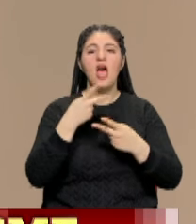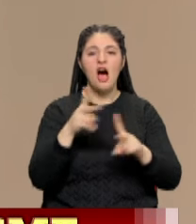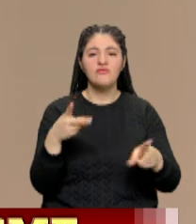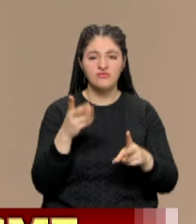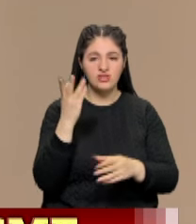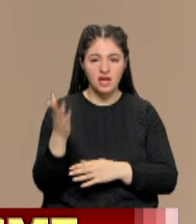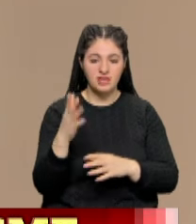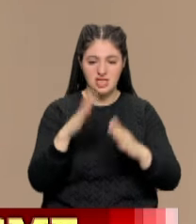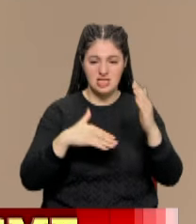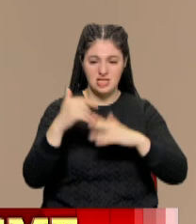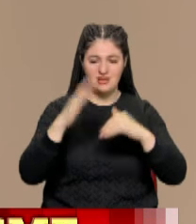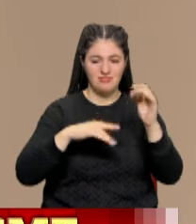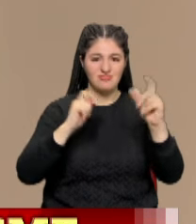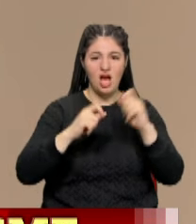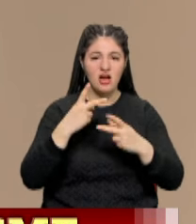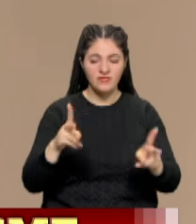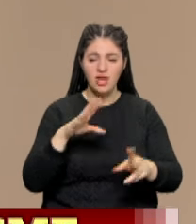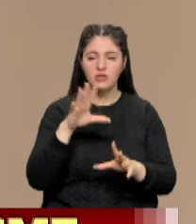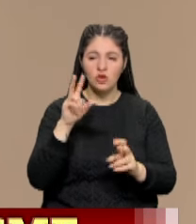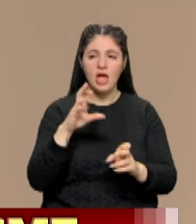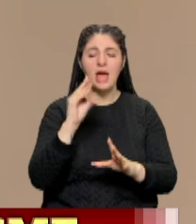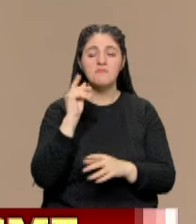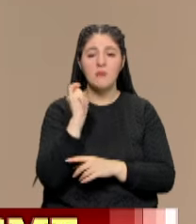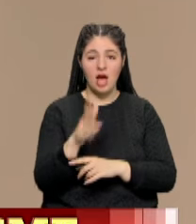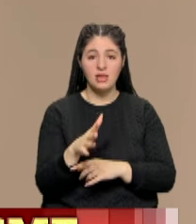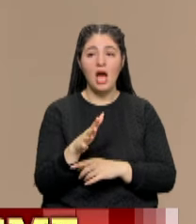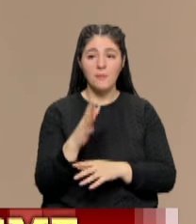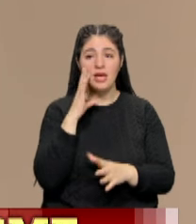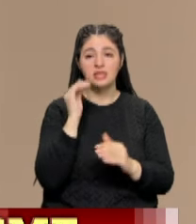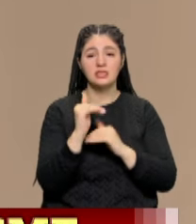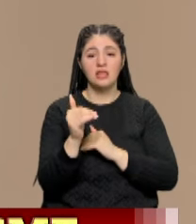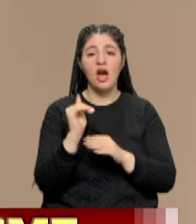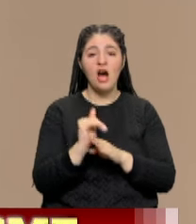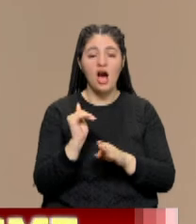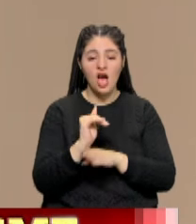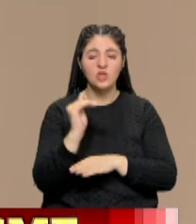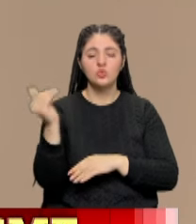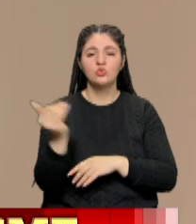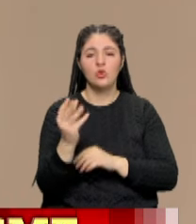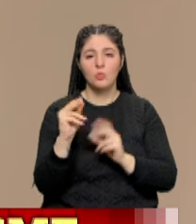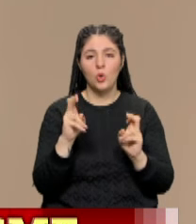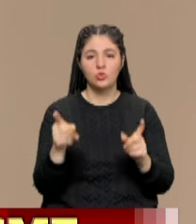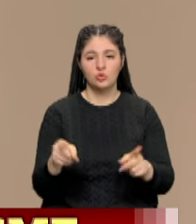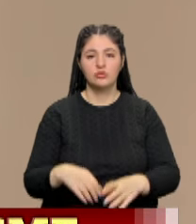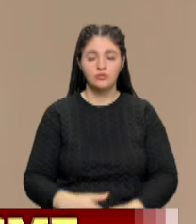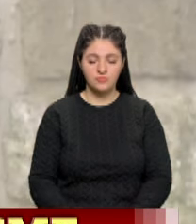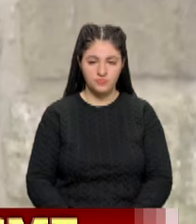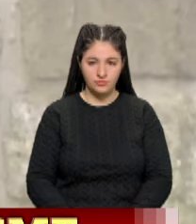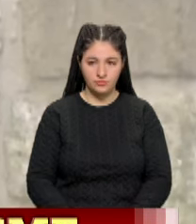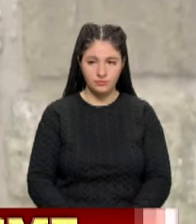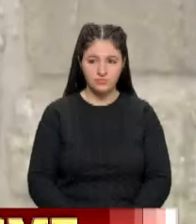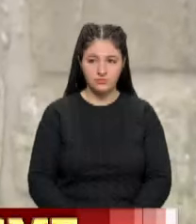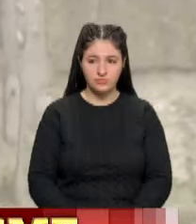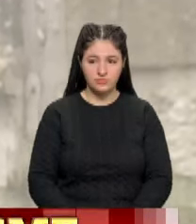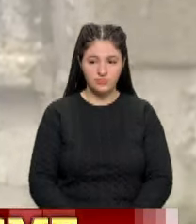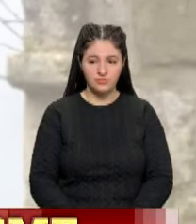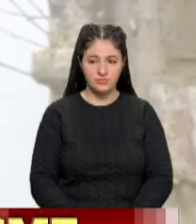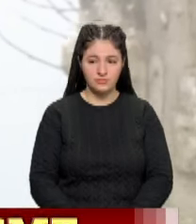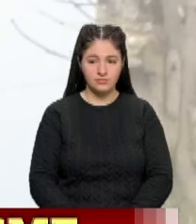aflarıdır. Yani mesele her şeyin en pahalı ama insan hayatının ucuz olması meselesidir.